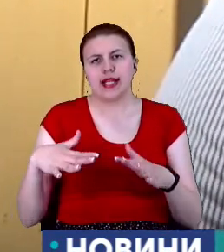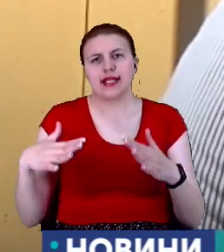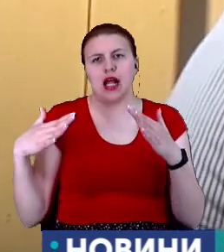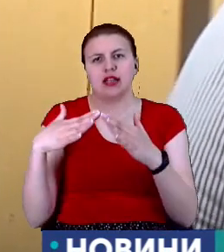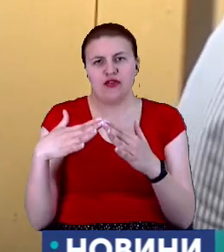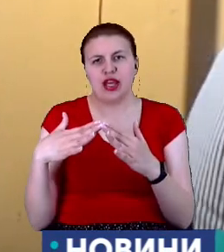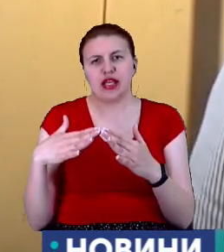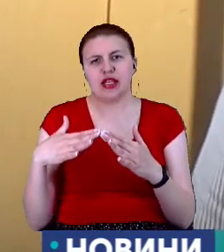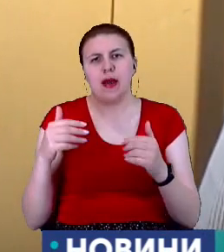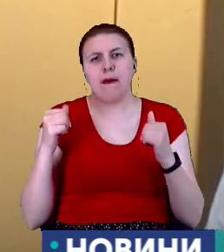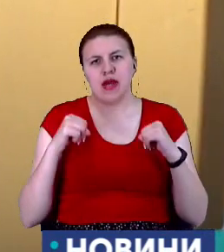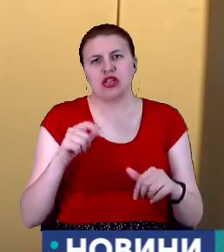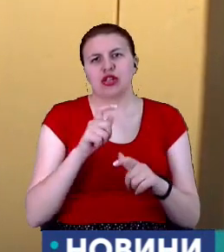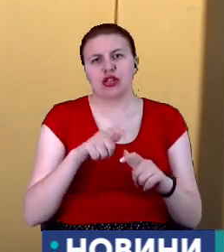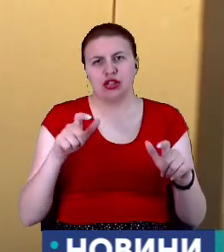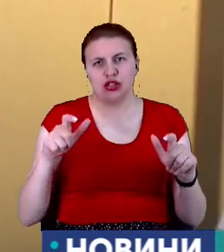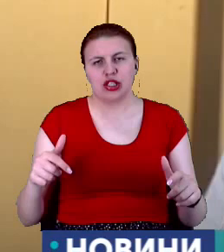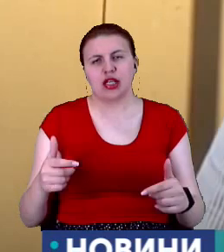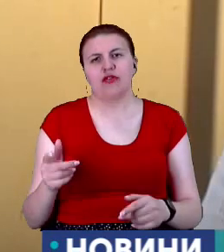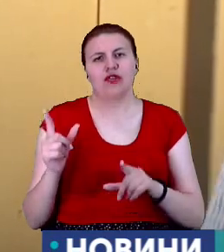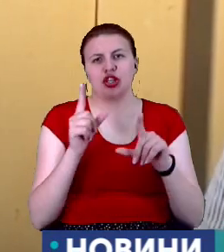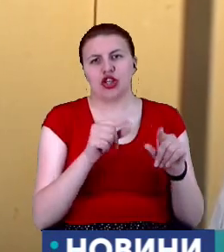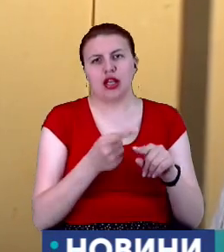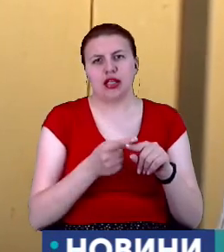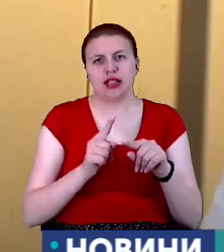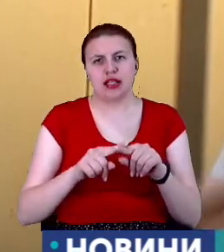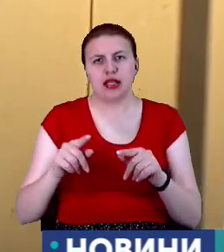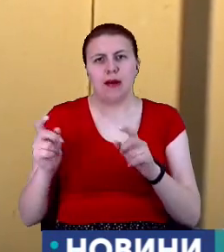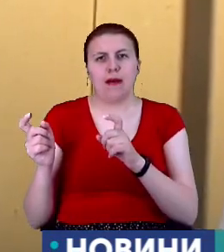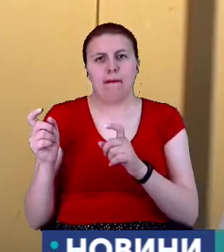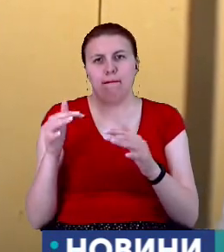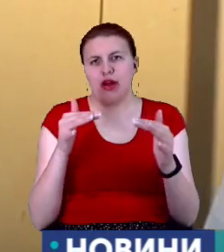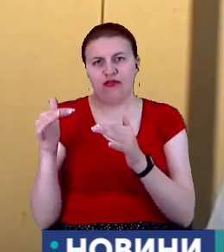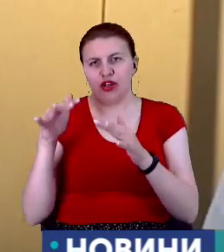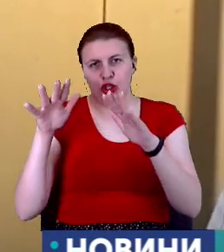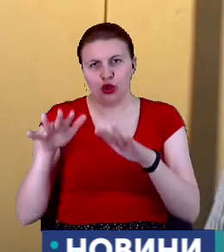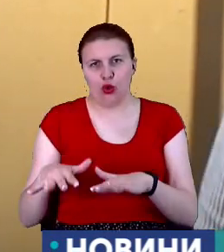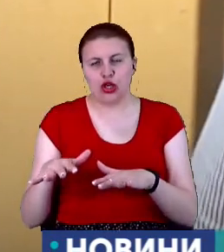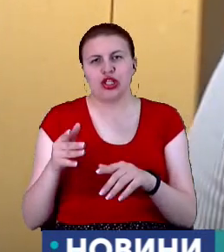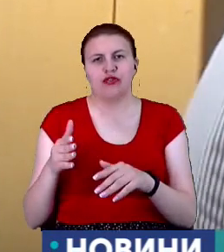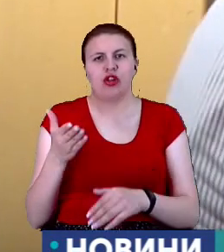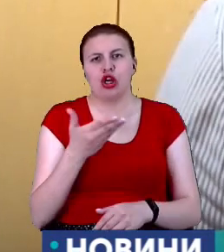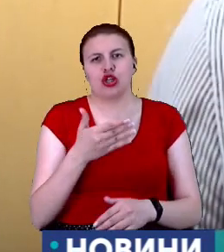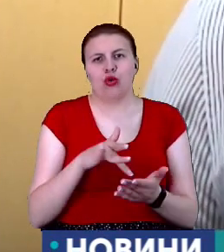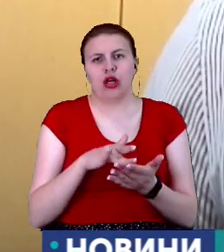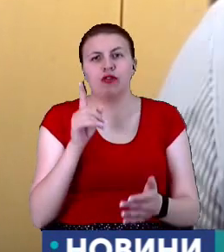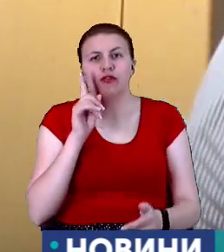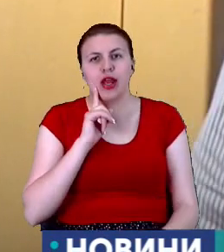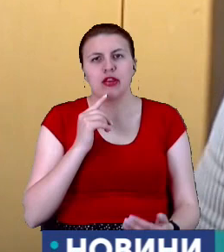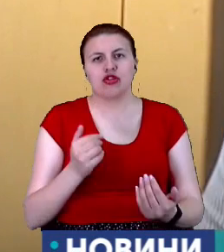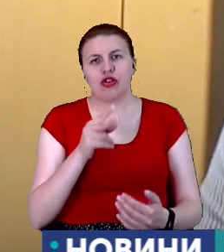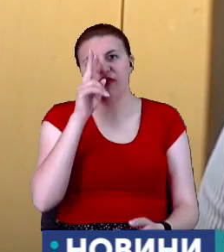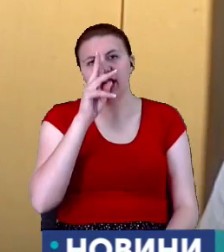жители выезжали из этих боевых точек в наш город, и, соответственно, им нужно было временное жилье на 2-3